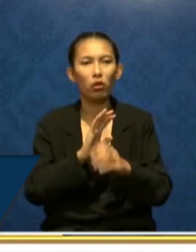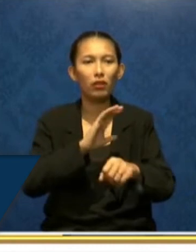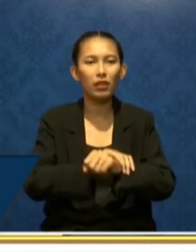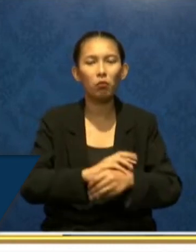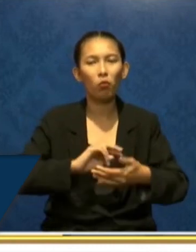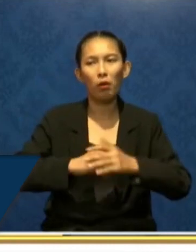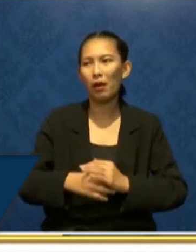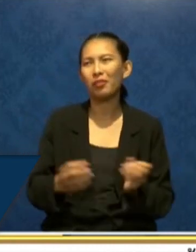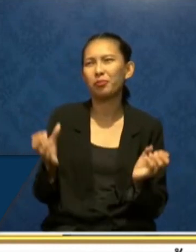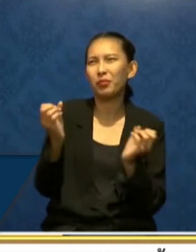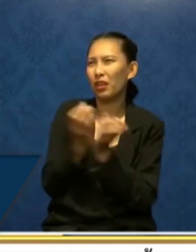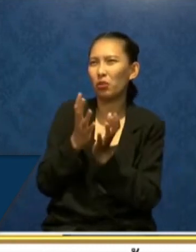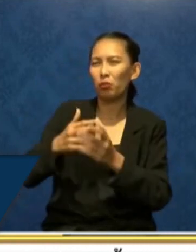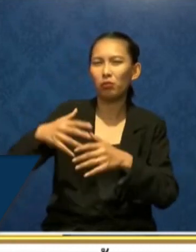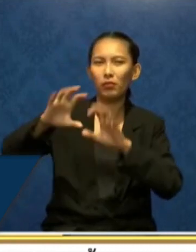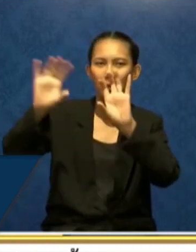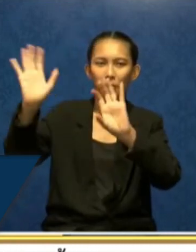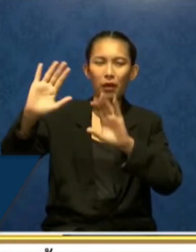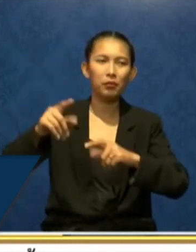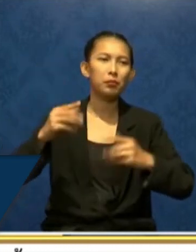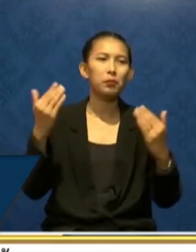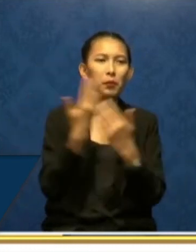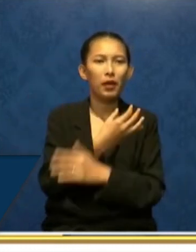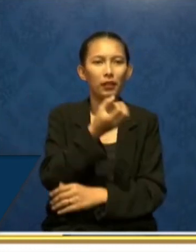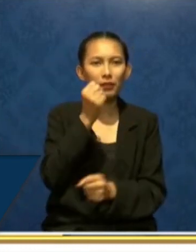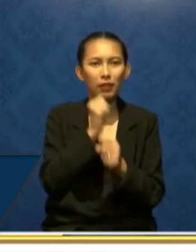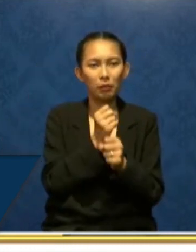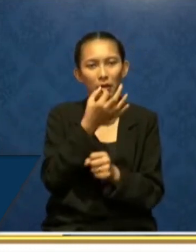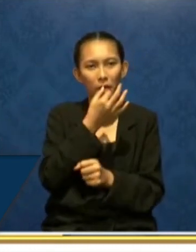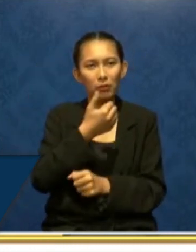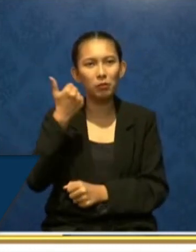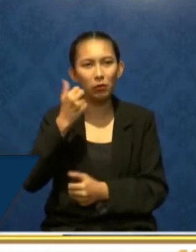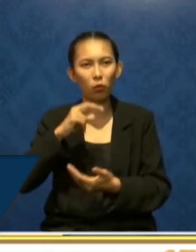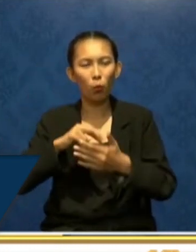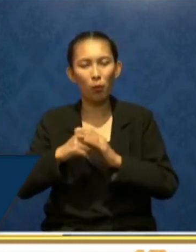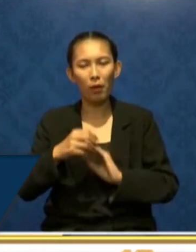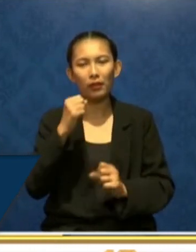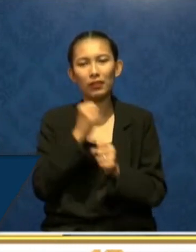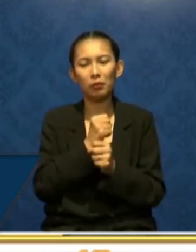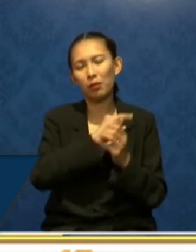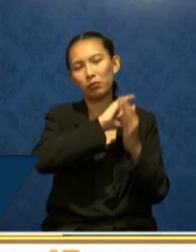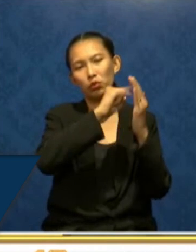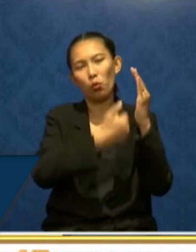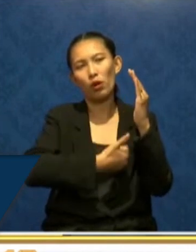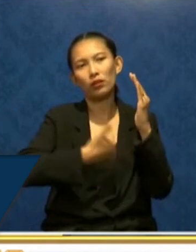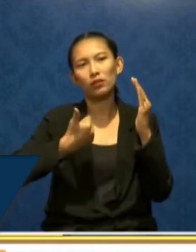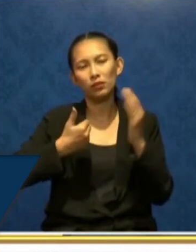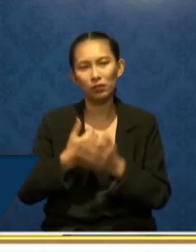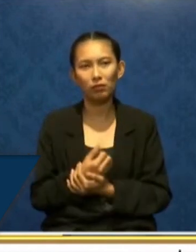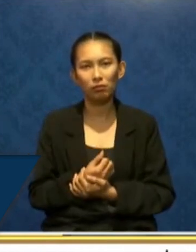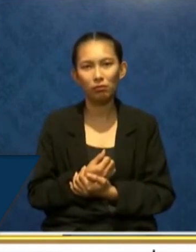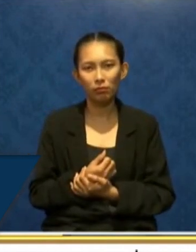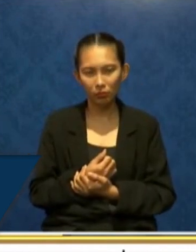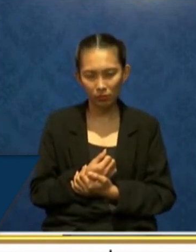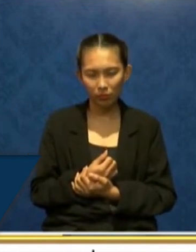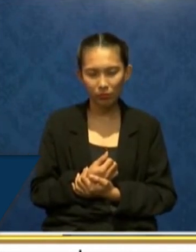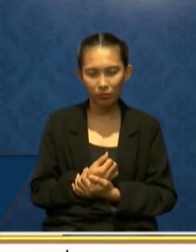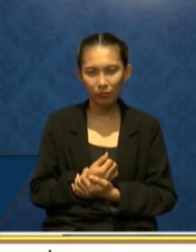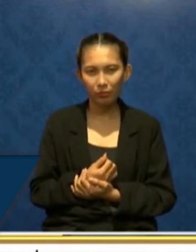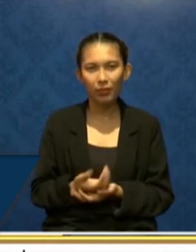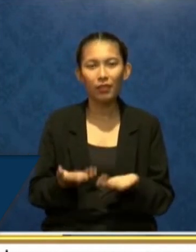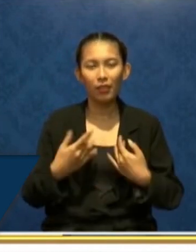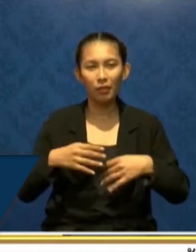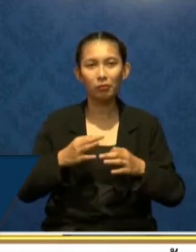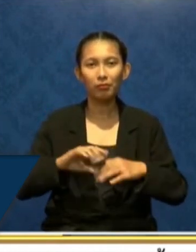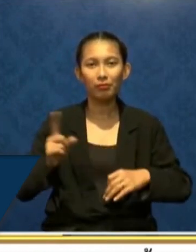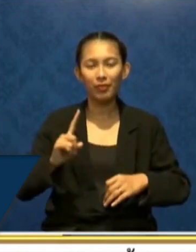ปัหากับรัฐจึต้เปรีไปทำโาชีพอีน ในที่สุดก็ตองไปทำงานต่างแดนเมอไปตางแดนแล้วแนะนอนค่ะภูมิภาค แต